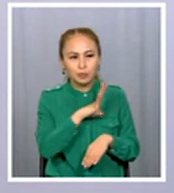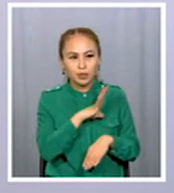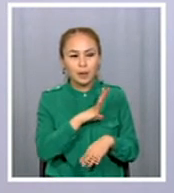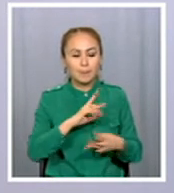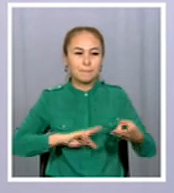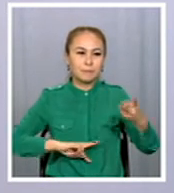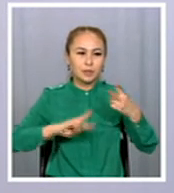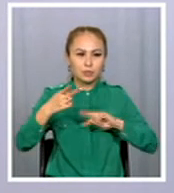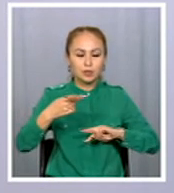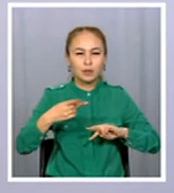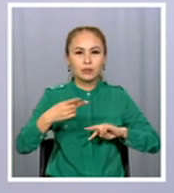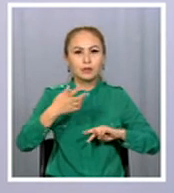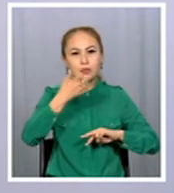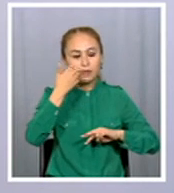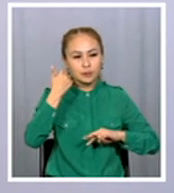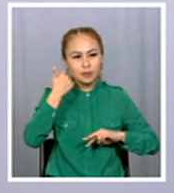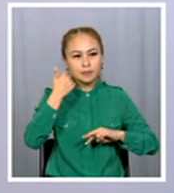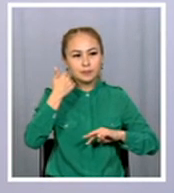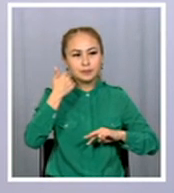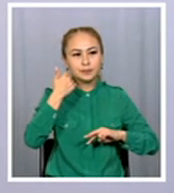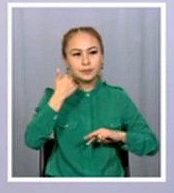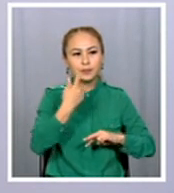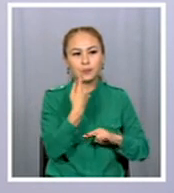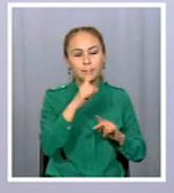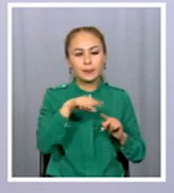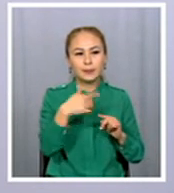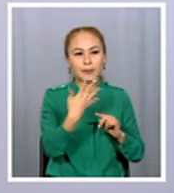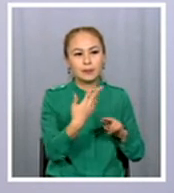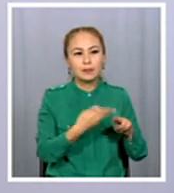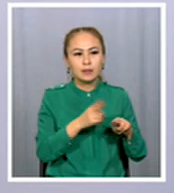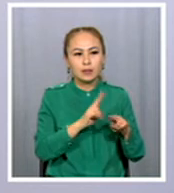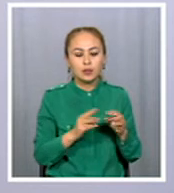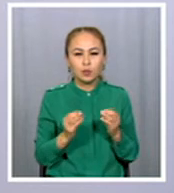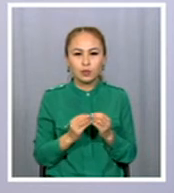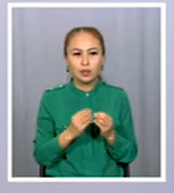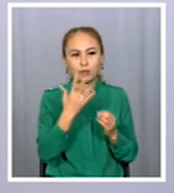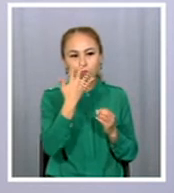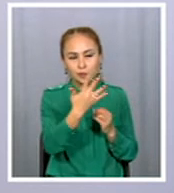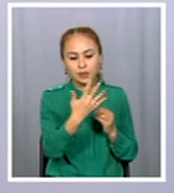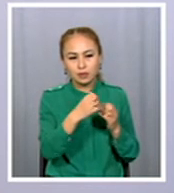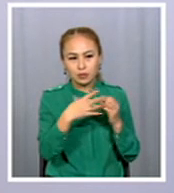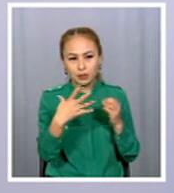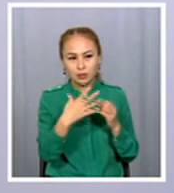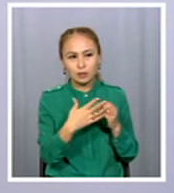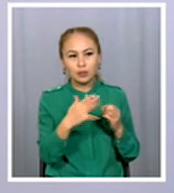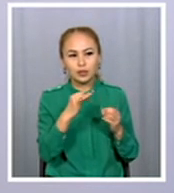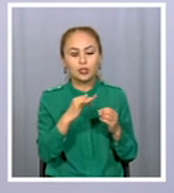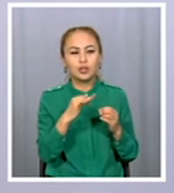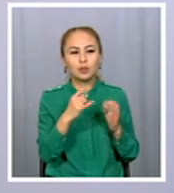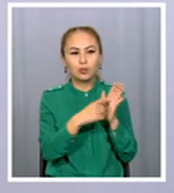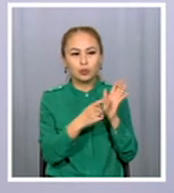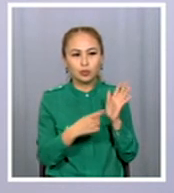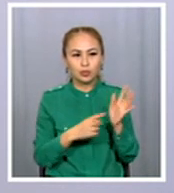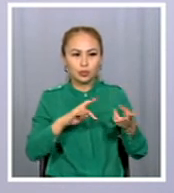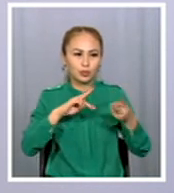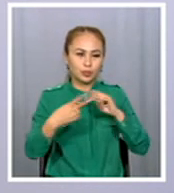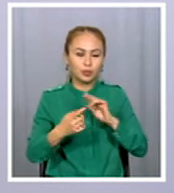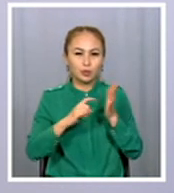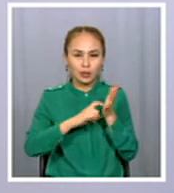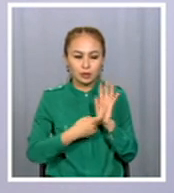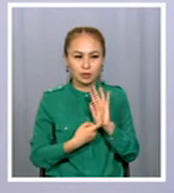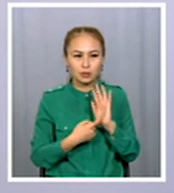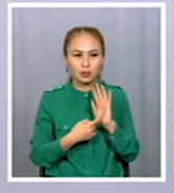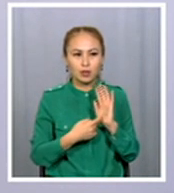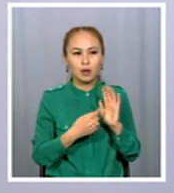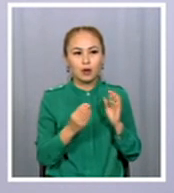бөлшекке айналдырып аламыз. Яғни 1,5 дегеніміз 10-нан 15 және бөлуді көбейтуге айналдырамыз да 10-нан